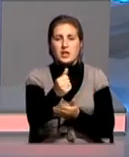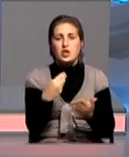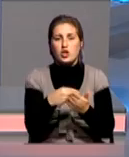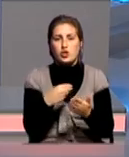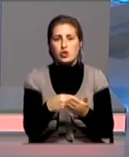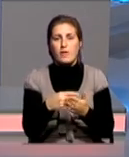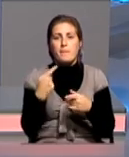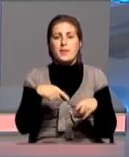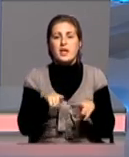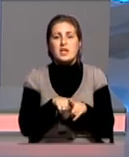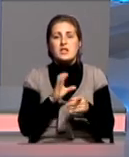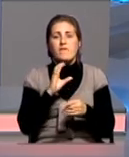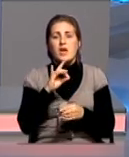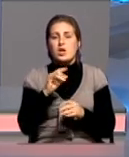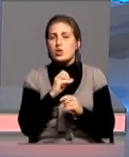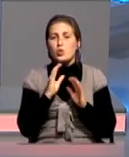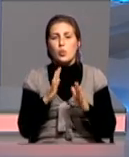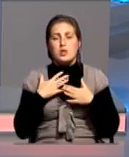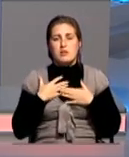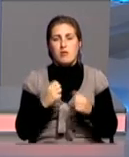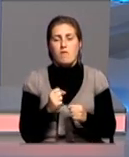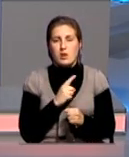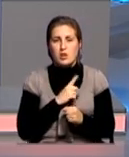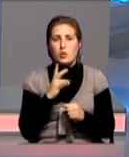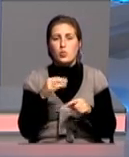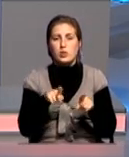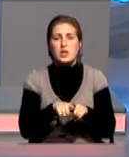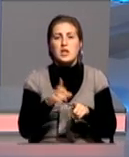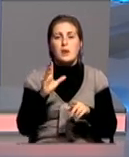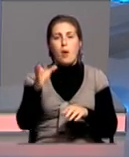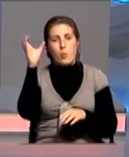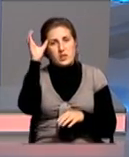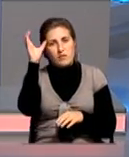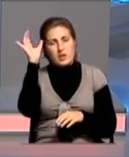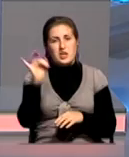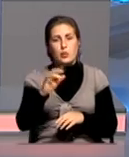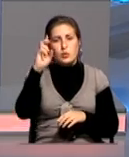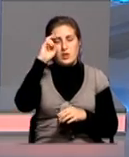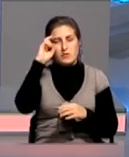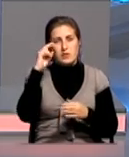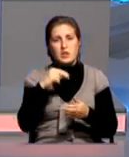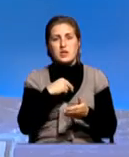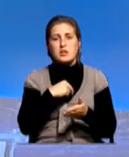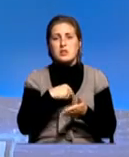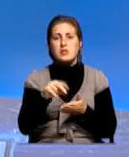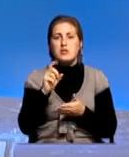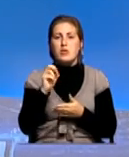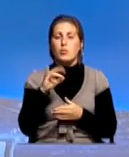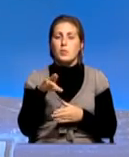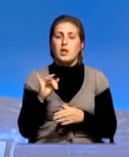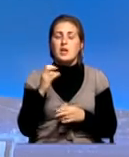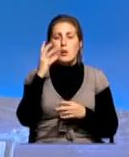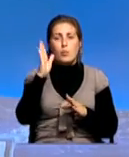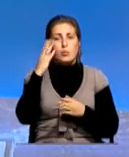это также такие сферы не только образования не только здравоохранение но такие сферы как образование такие сферы как государственные закупки не будем забывать о том что